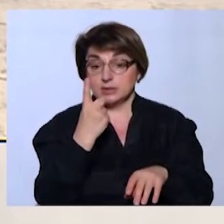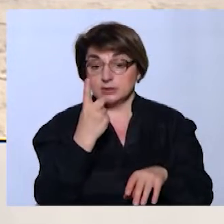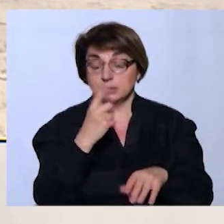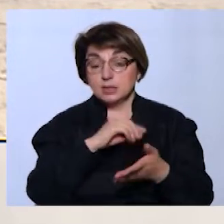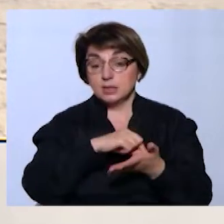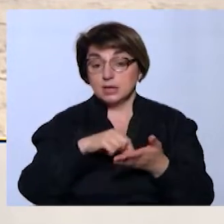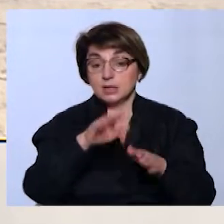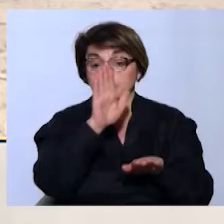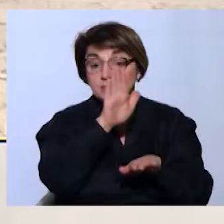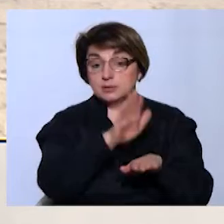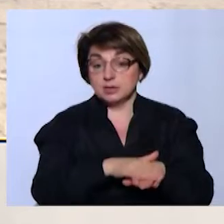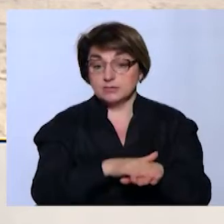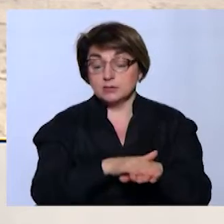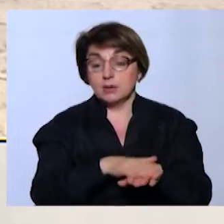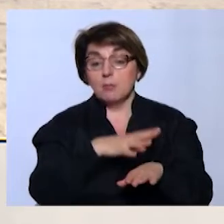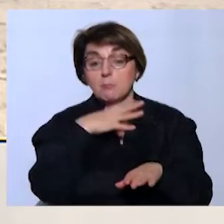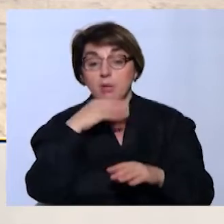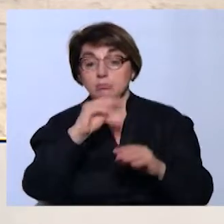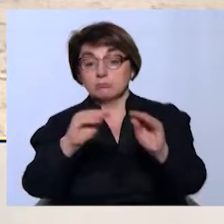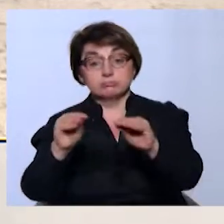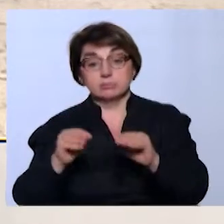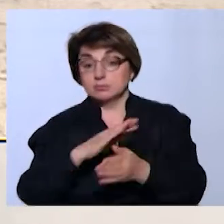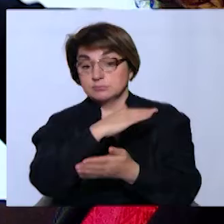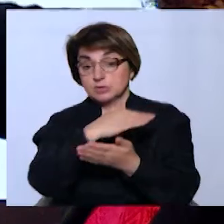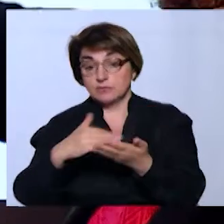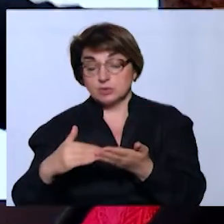დევს. წავშალოთ, აწყვია.